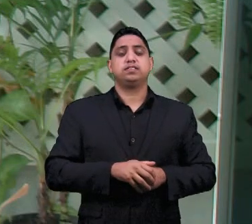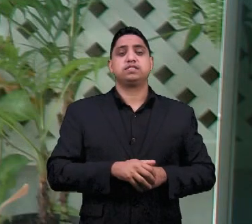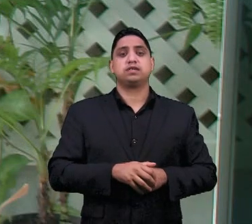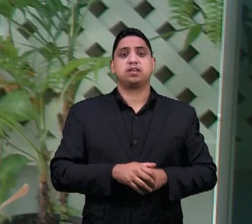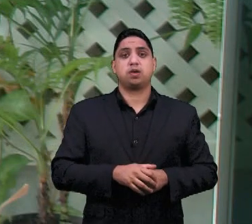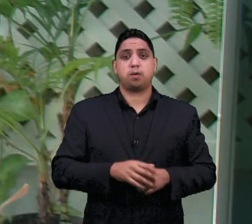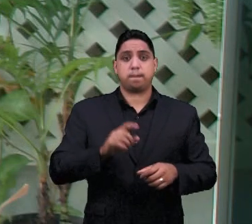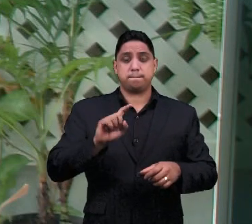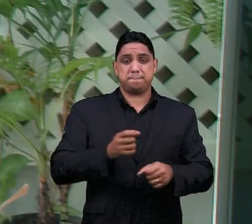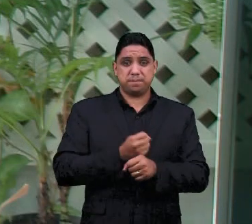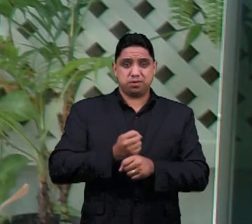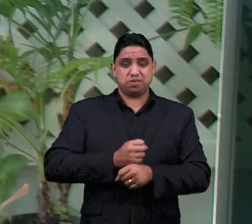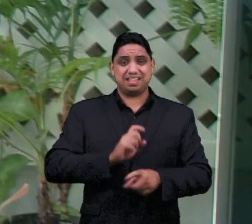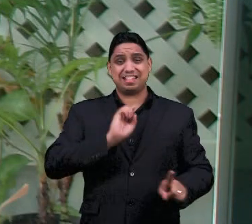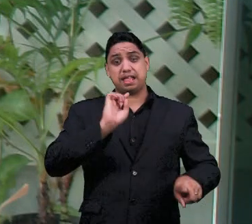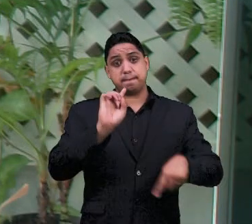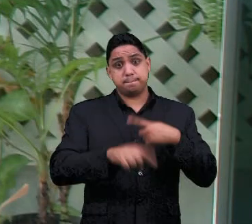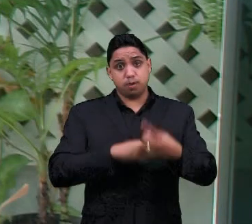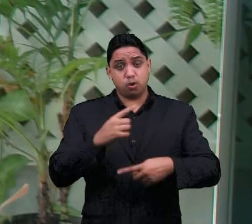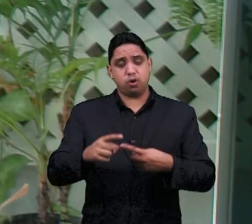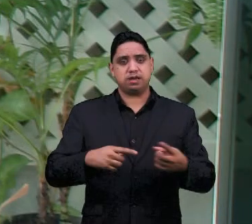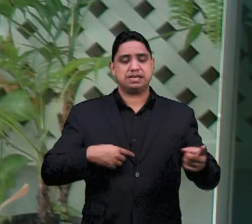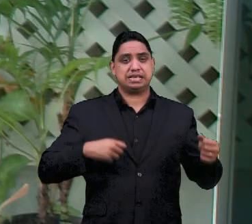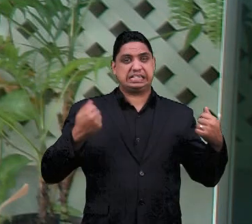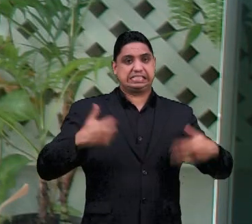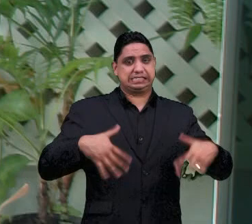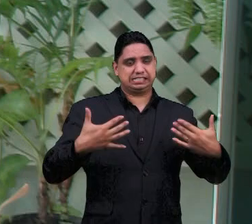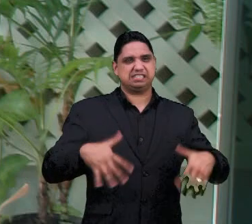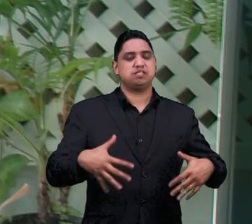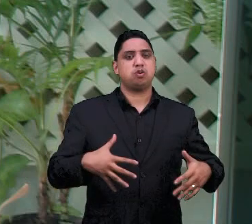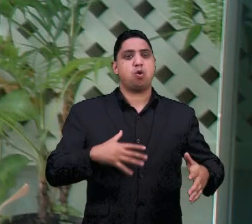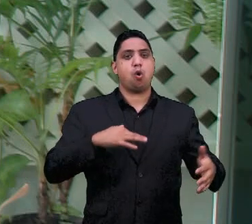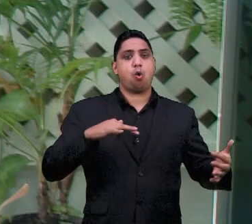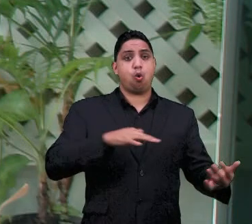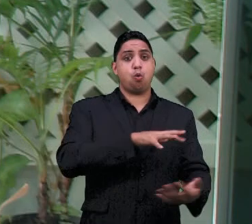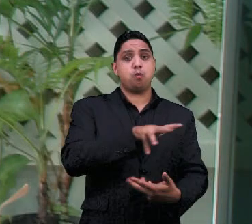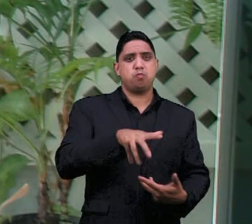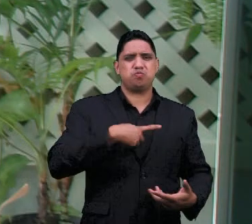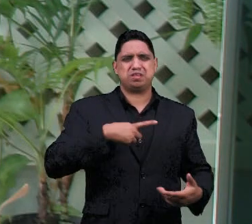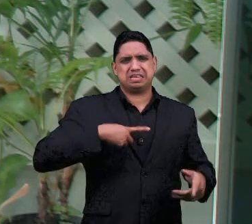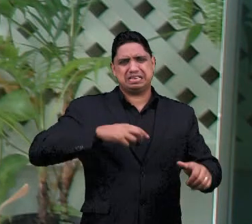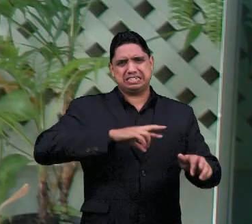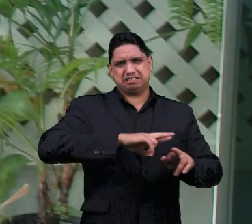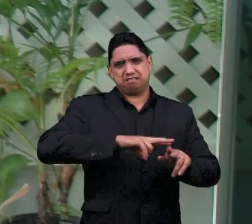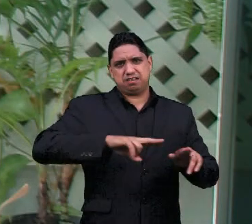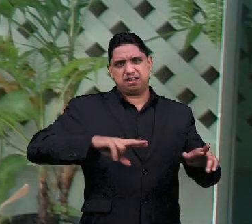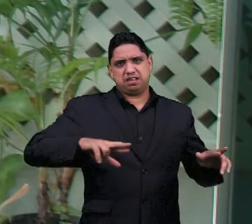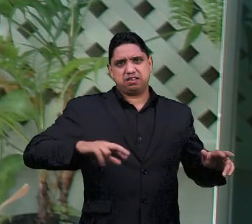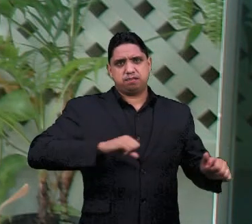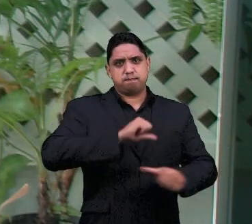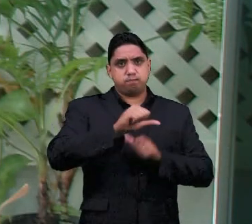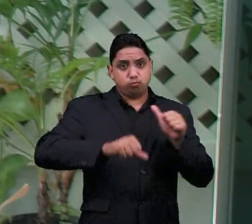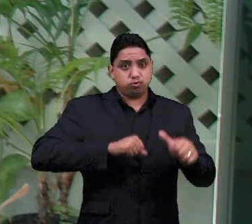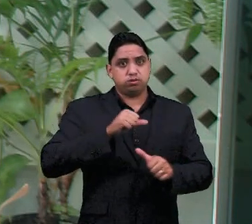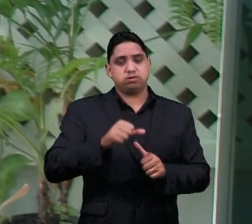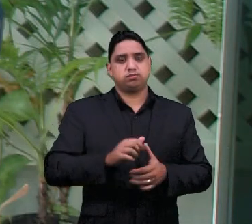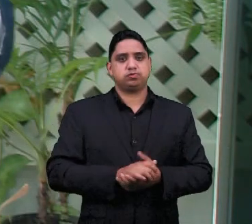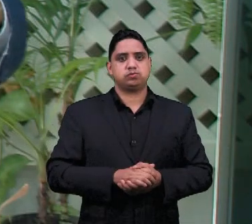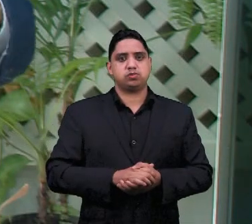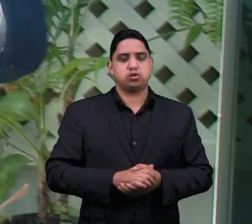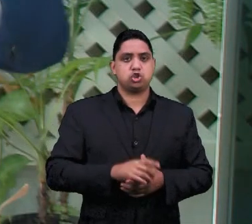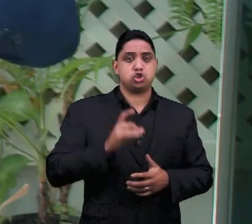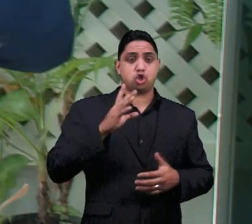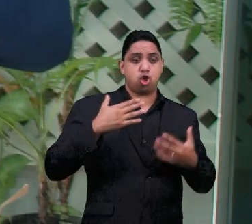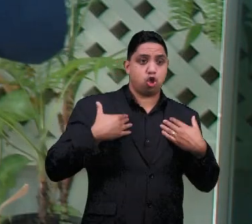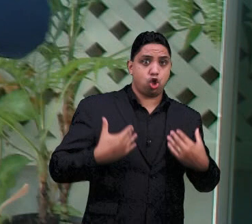millénium. Donc le millénium sera établi après la grande tribulation. Donc le monde,